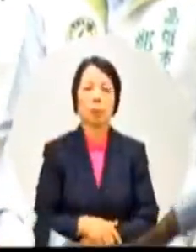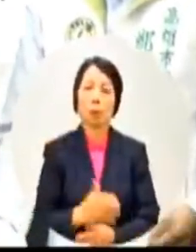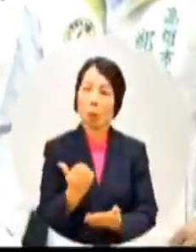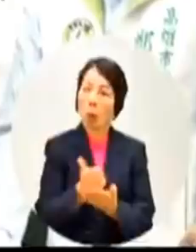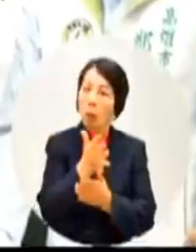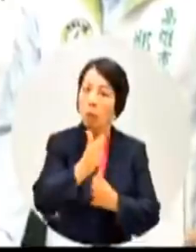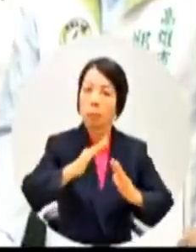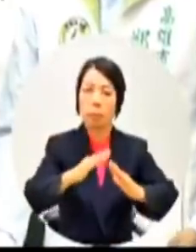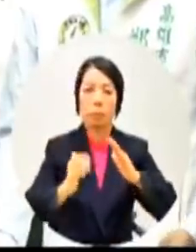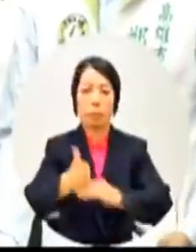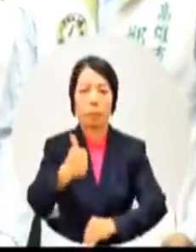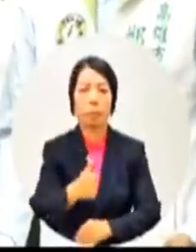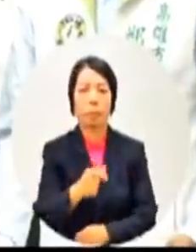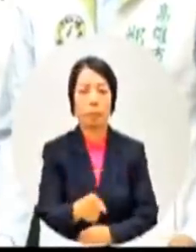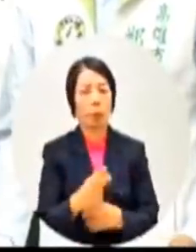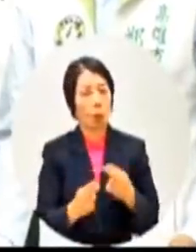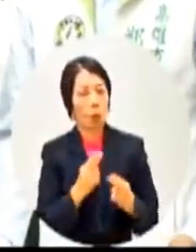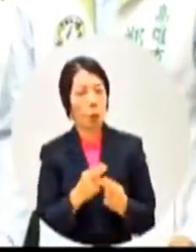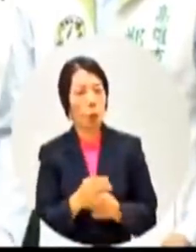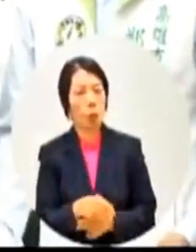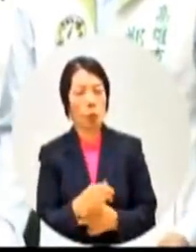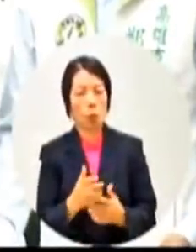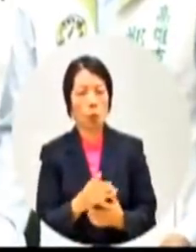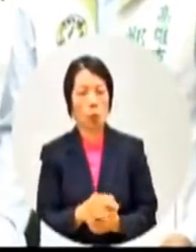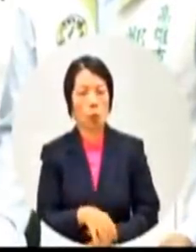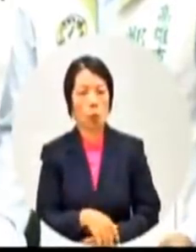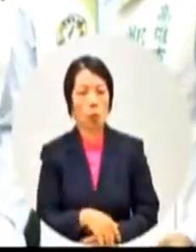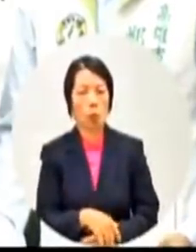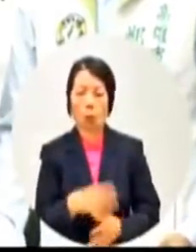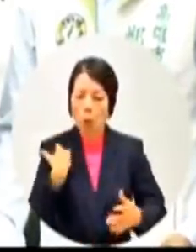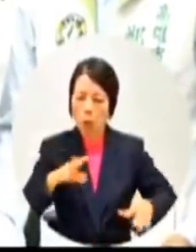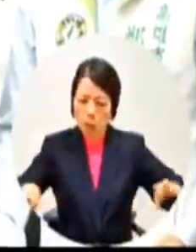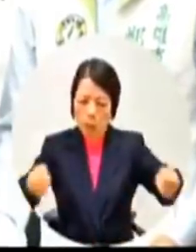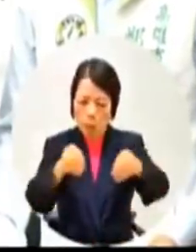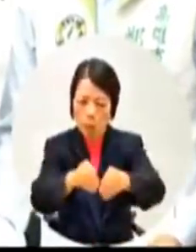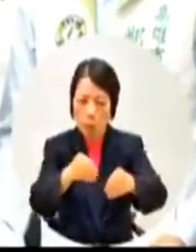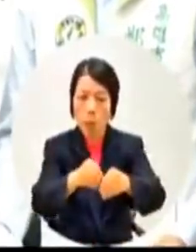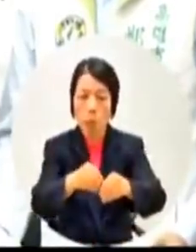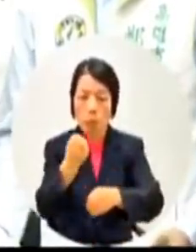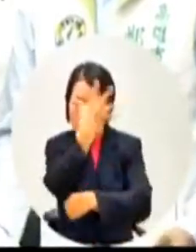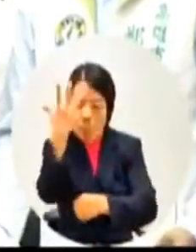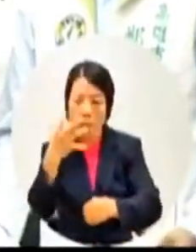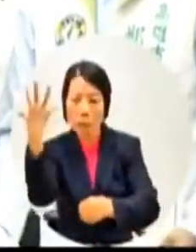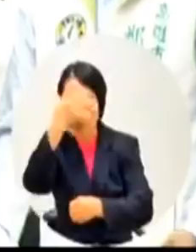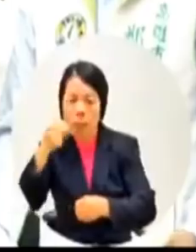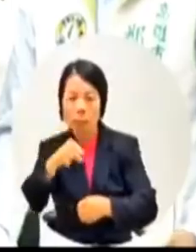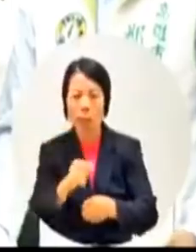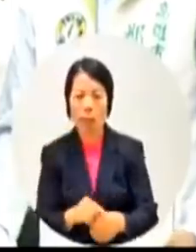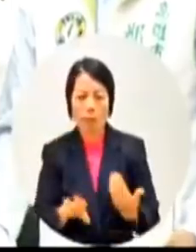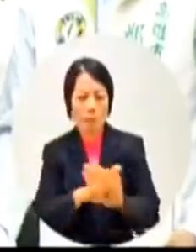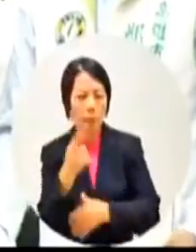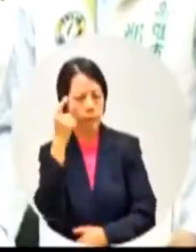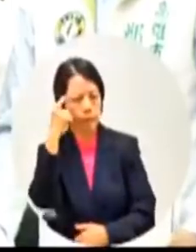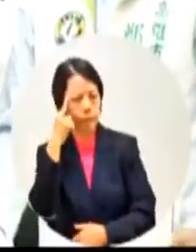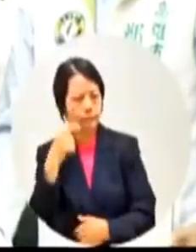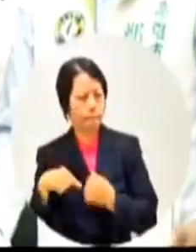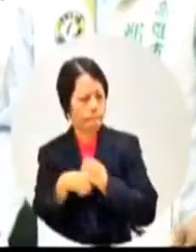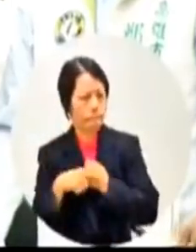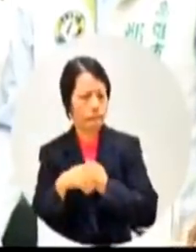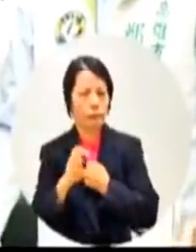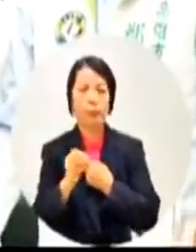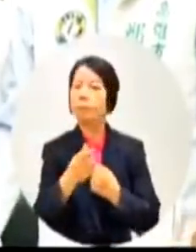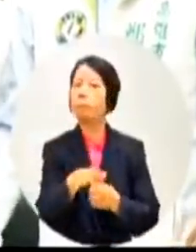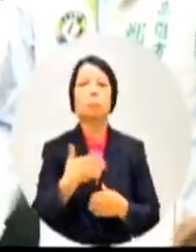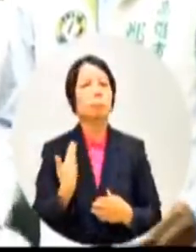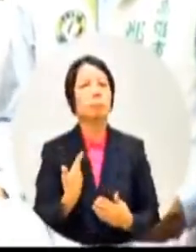肯定你所配对的年轻人不会有其他想法？你如何肯定独居老人现在健